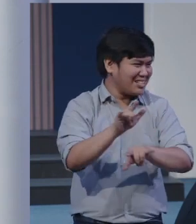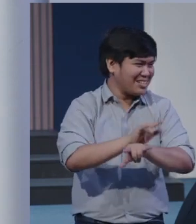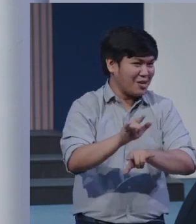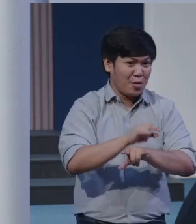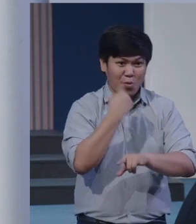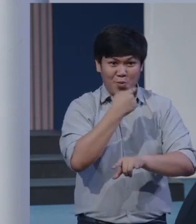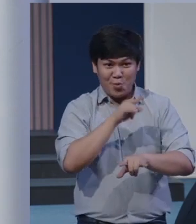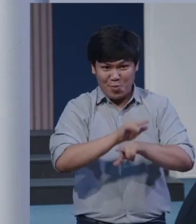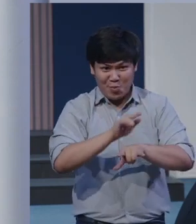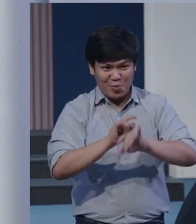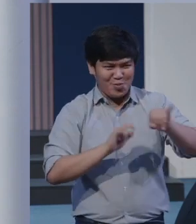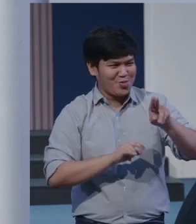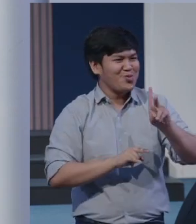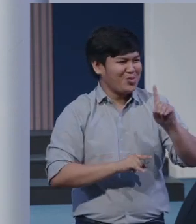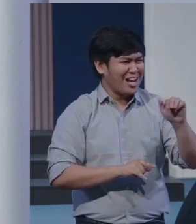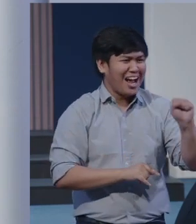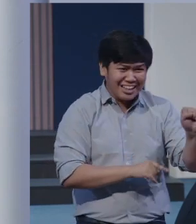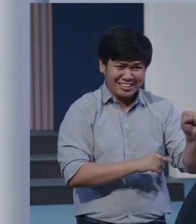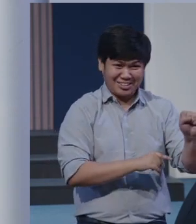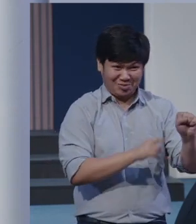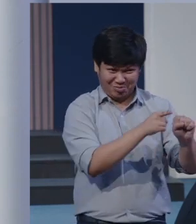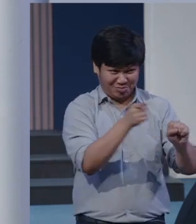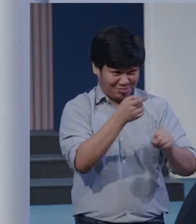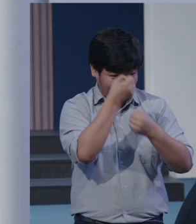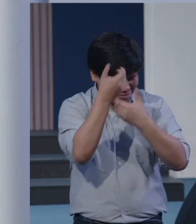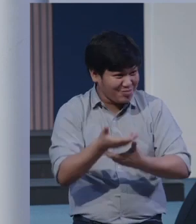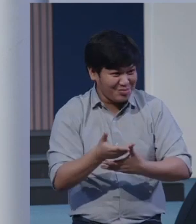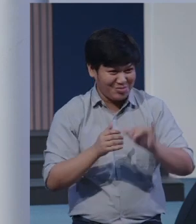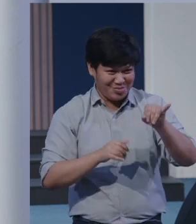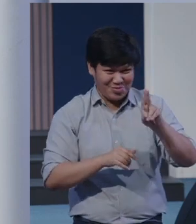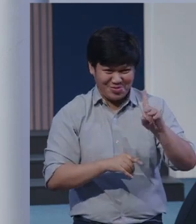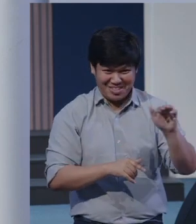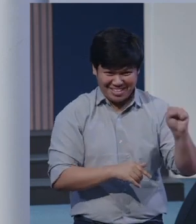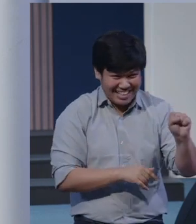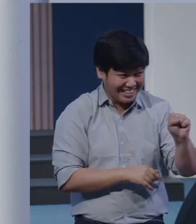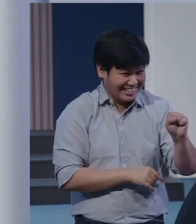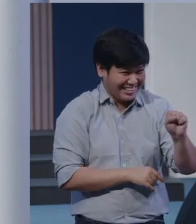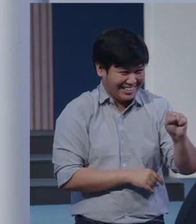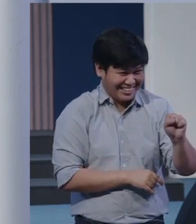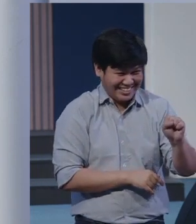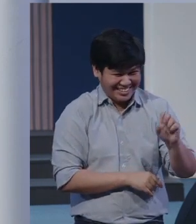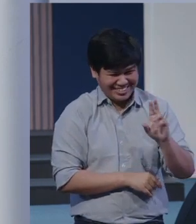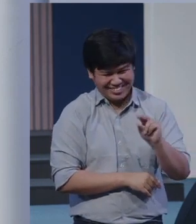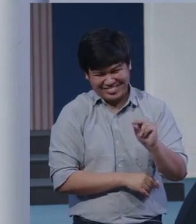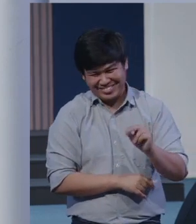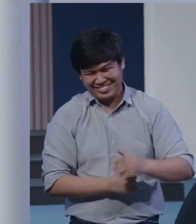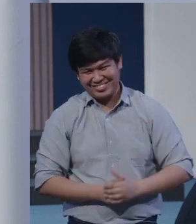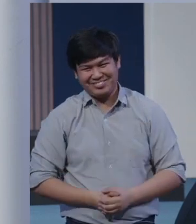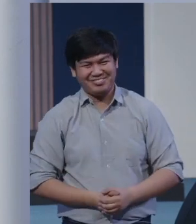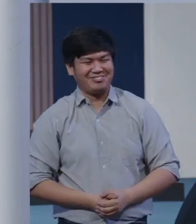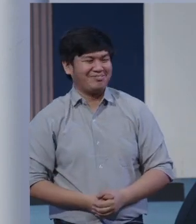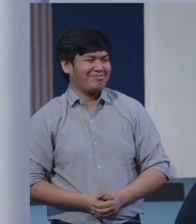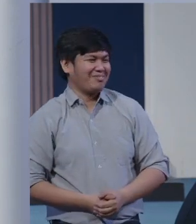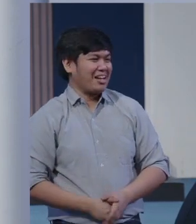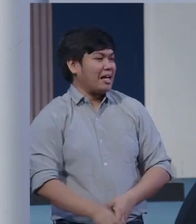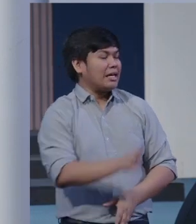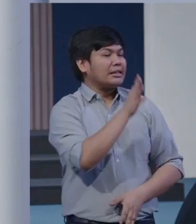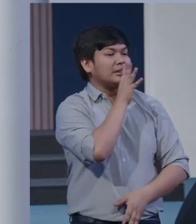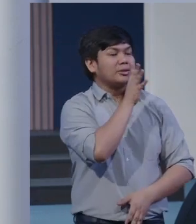ang ating pagiging sinungaling at ito sabi ver 25